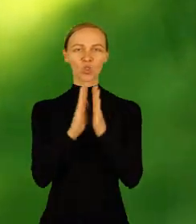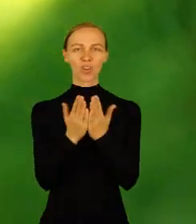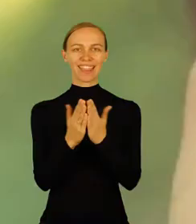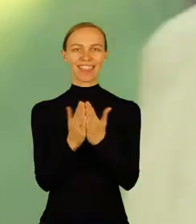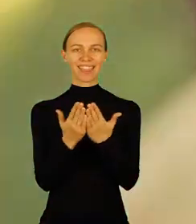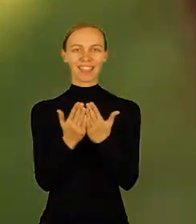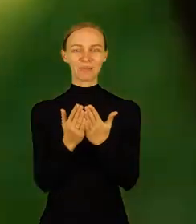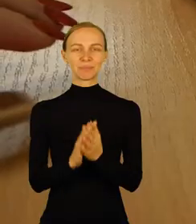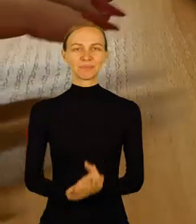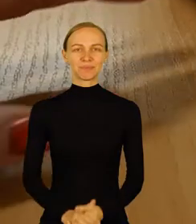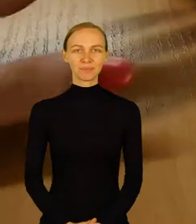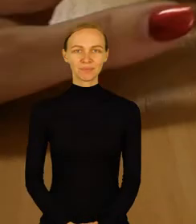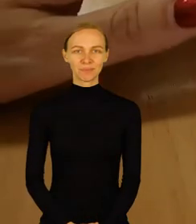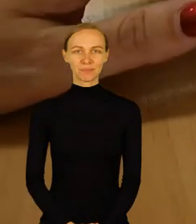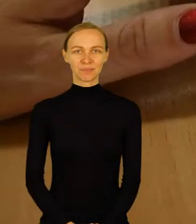Форматом аудіокниги.